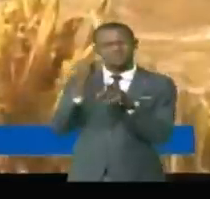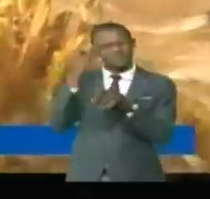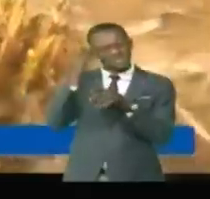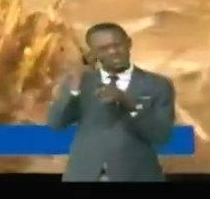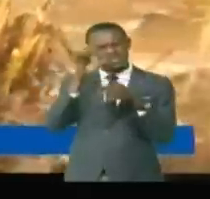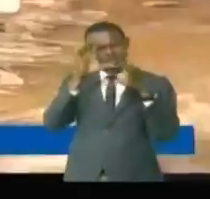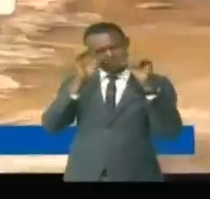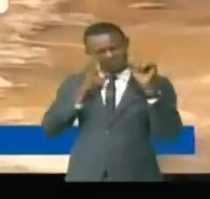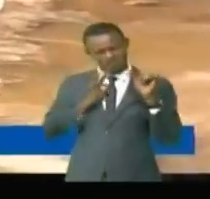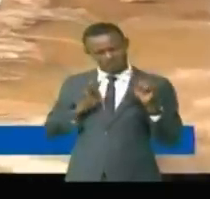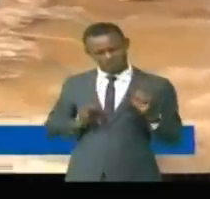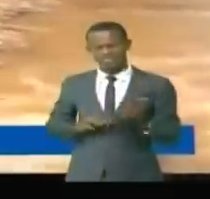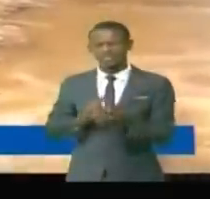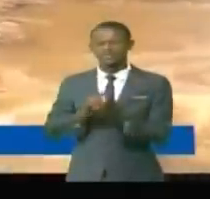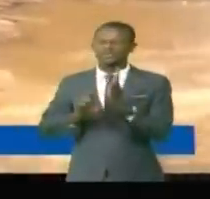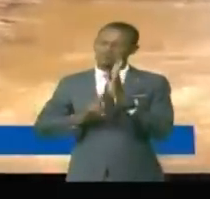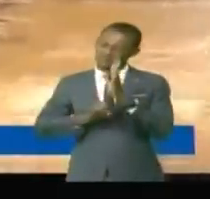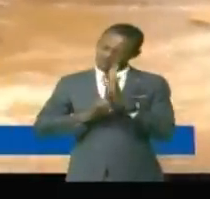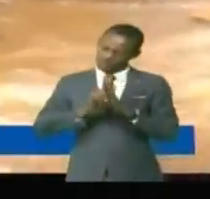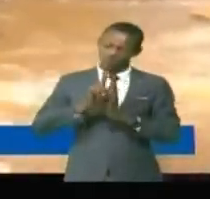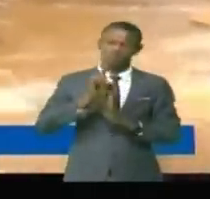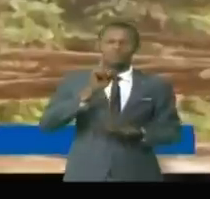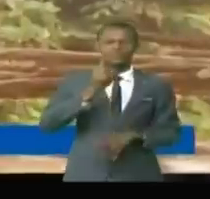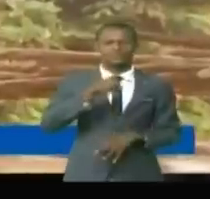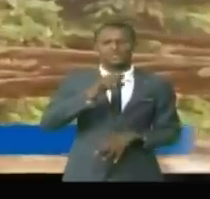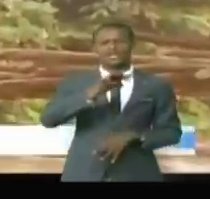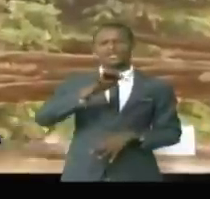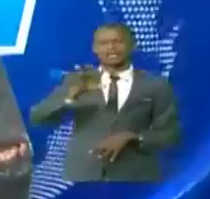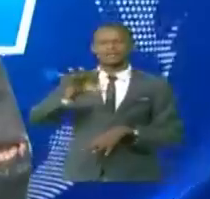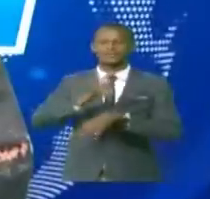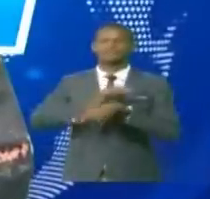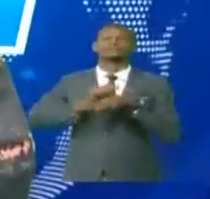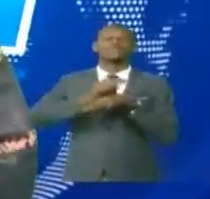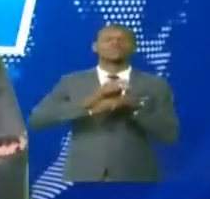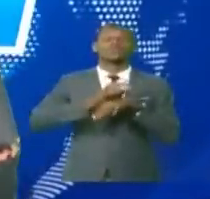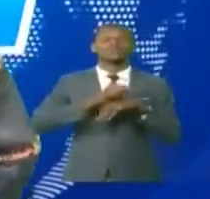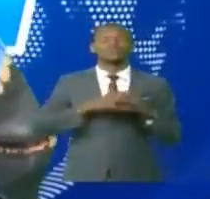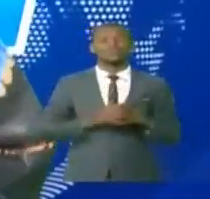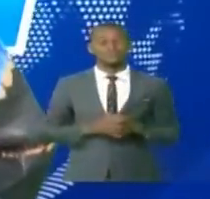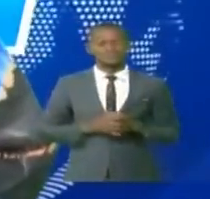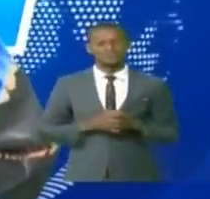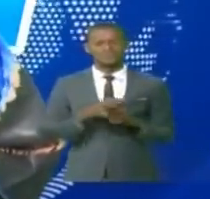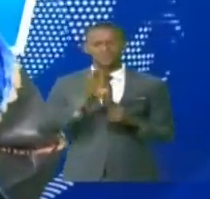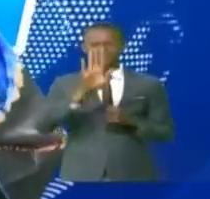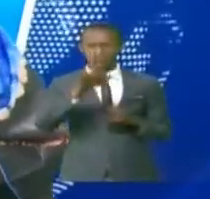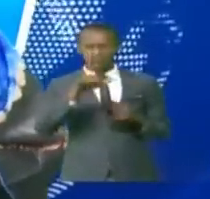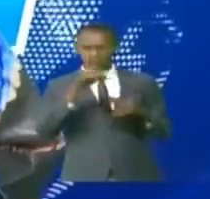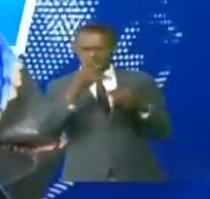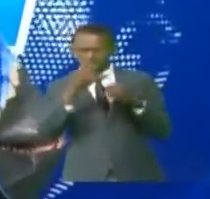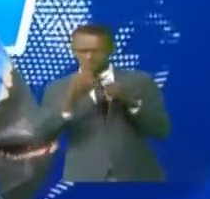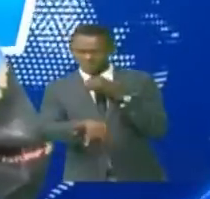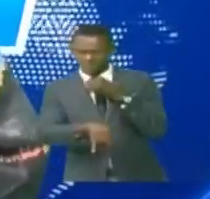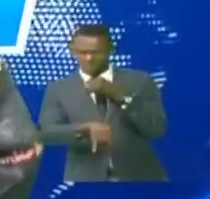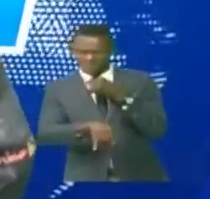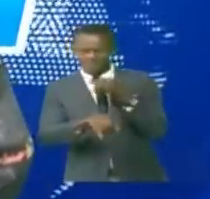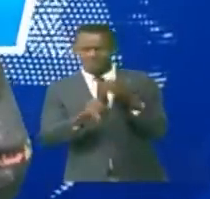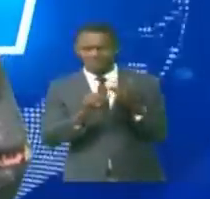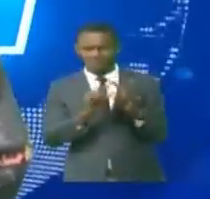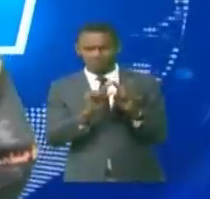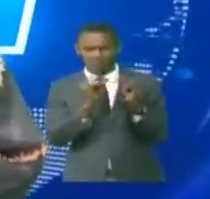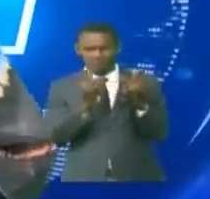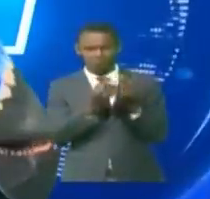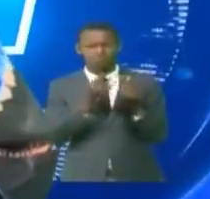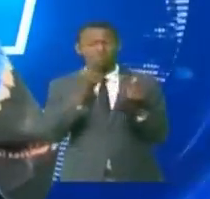Tshisekedi Tshilombo dans son vaste programme de moderniser le pays. Et pour finir, une nouvelle structure regroupant les